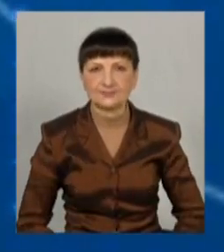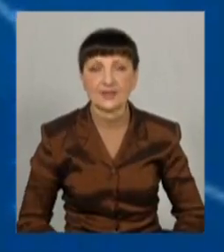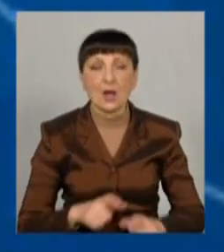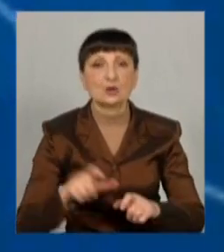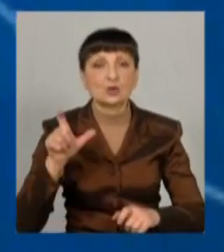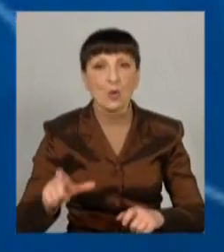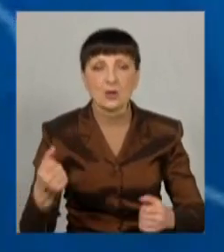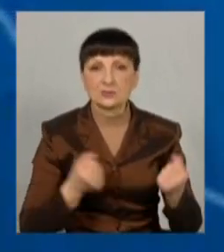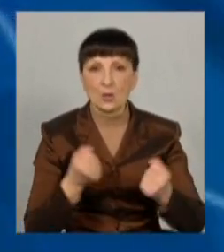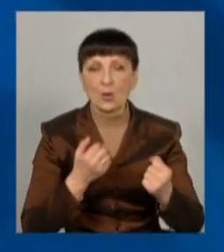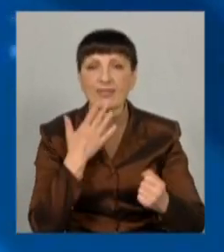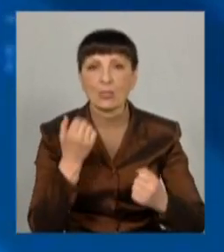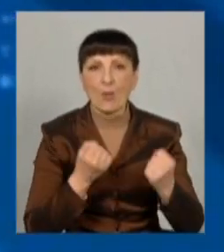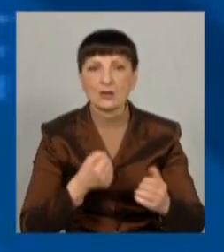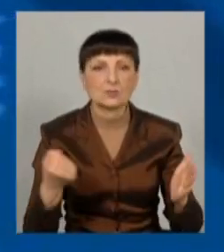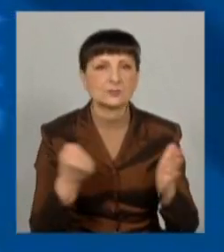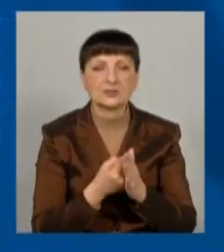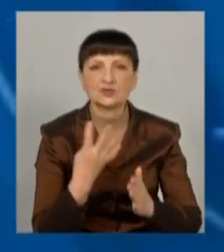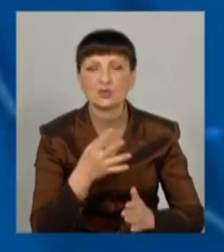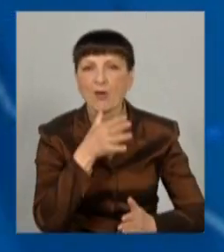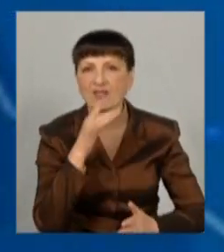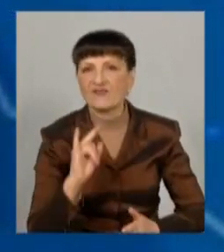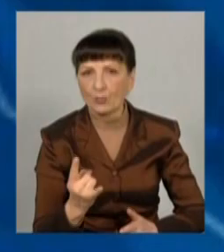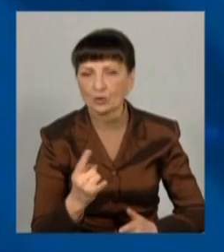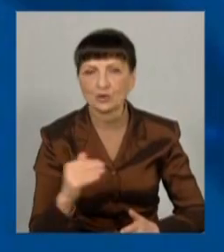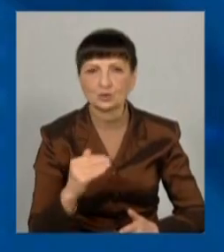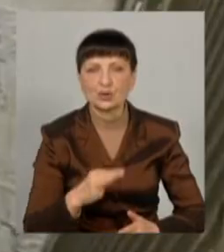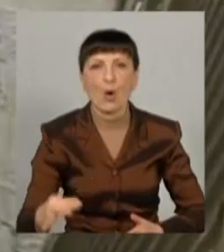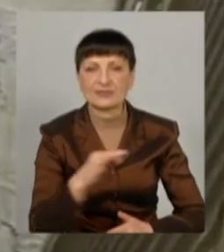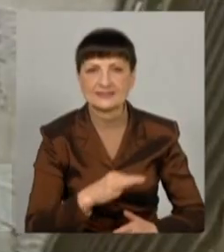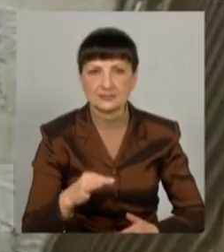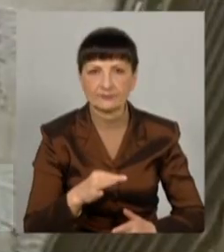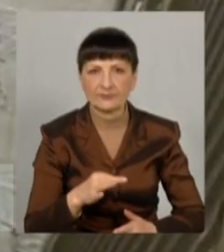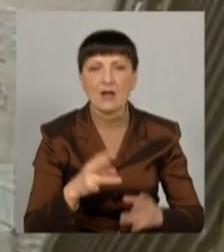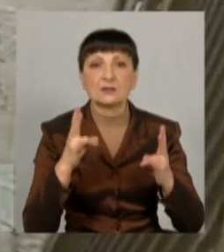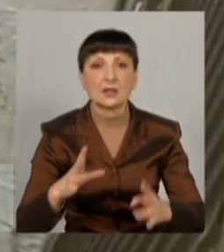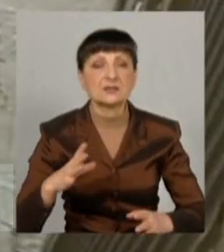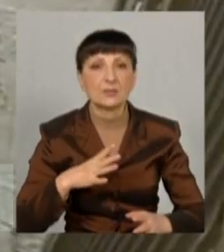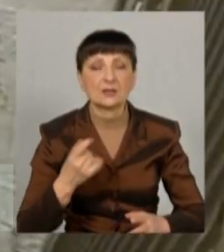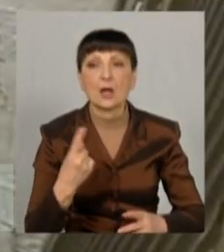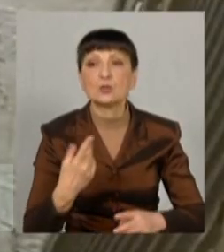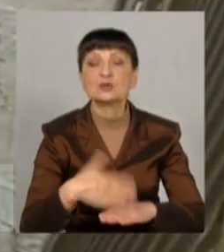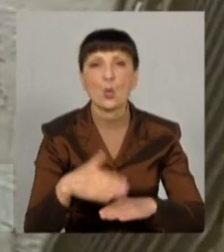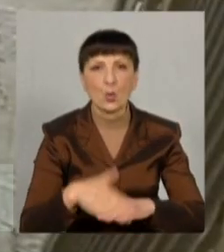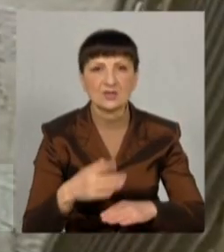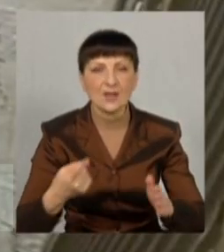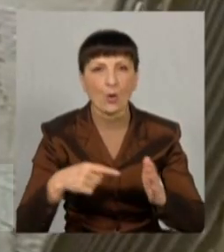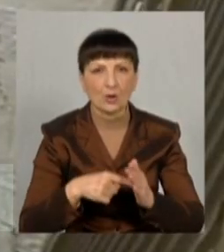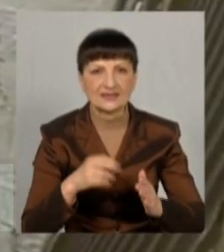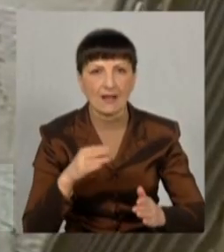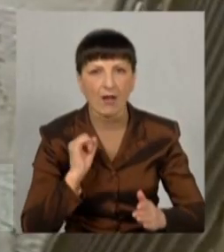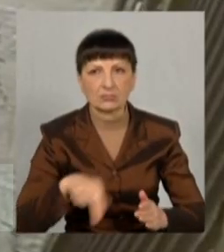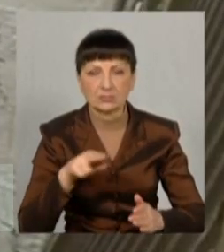Школьник за рулем иномарки насмерть сбил 4-летнего ребенка в Жетысуской области. Трагедия произошла на одной из улиц города